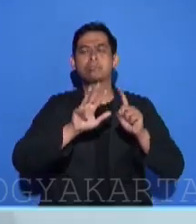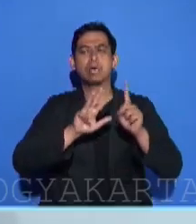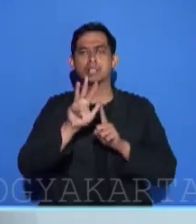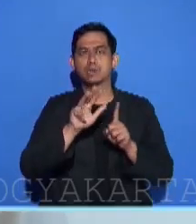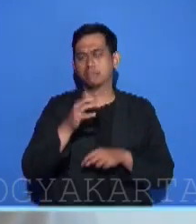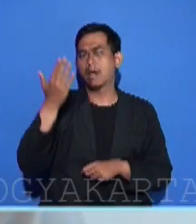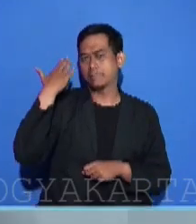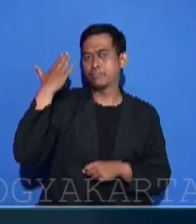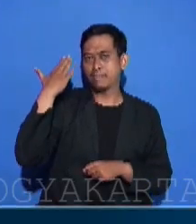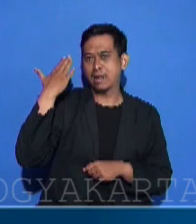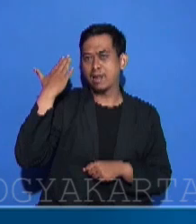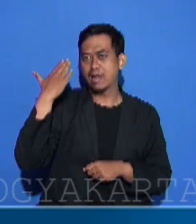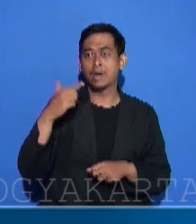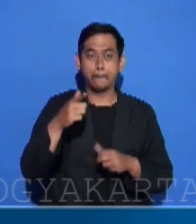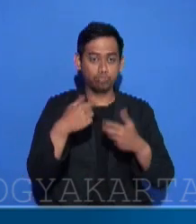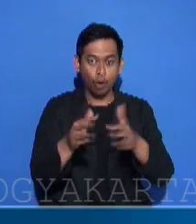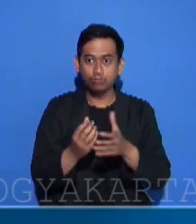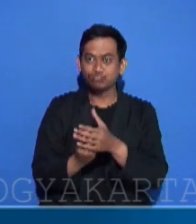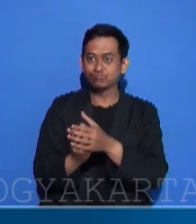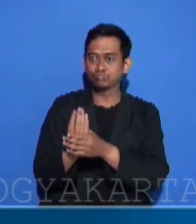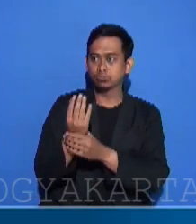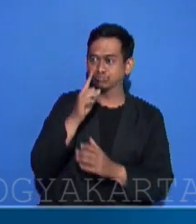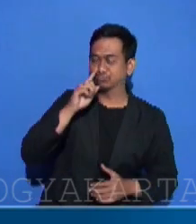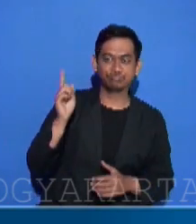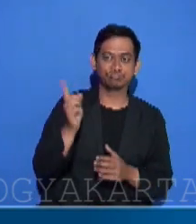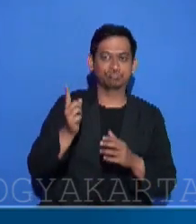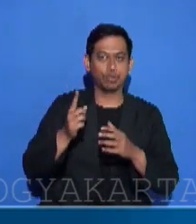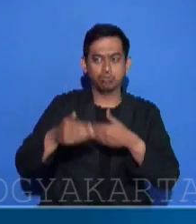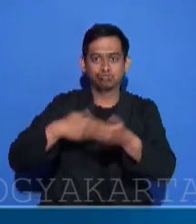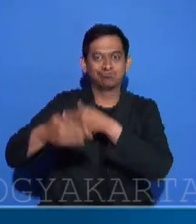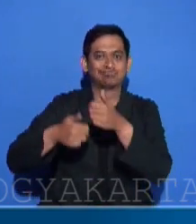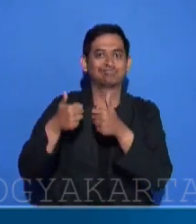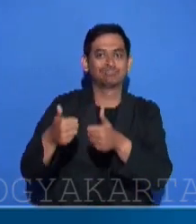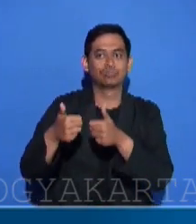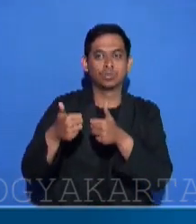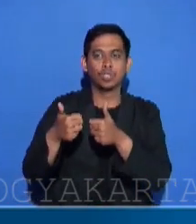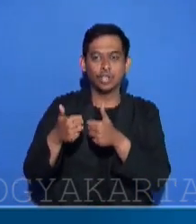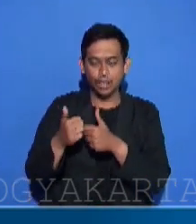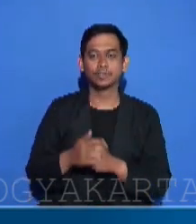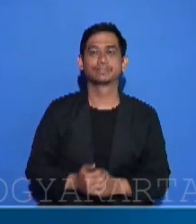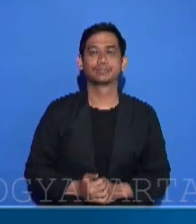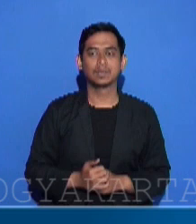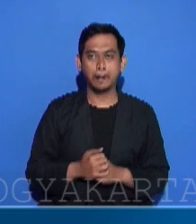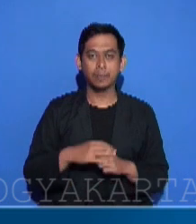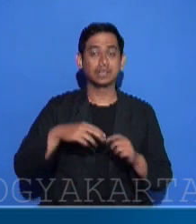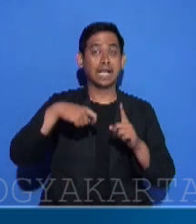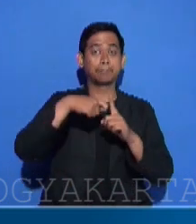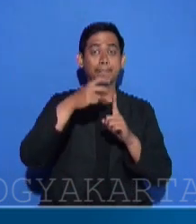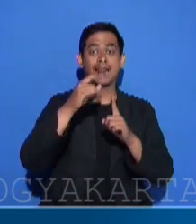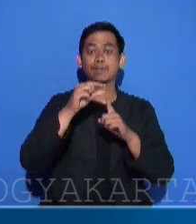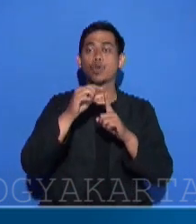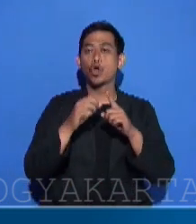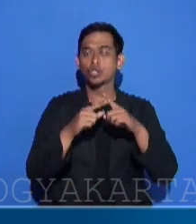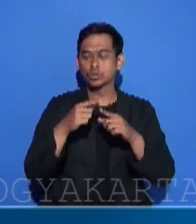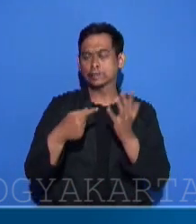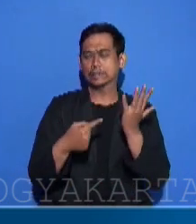2019 perkembangannya sangat-sangat bagus sekali e investor kpto curen itu sendiri kpto aset digital itu tiap tahunnya